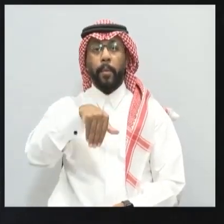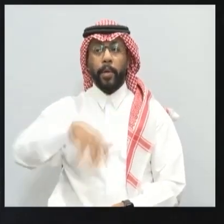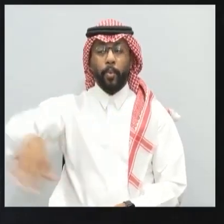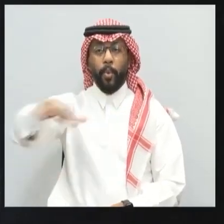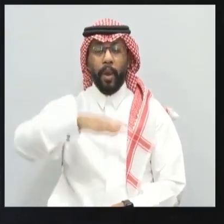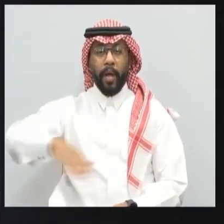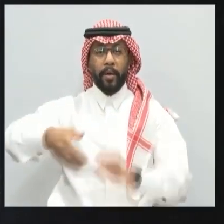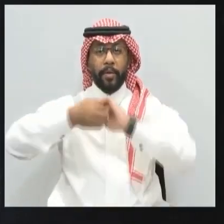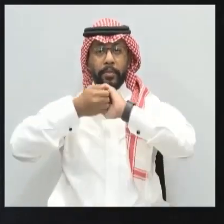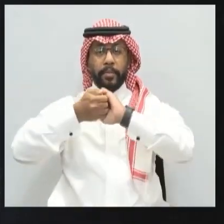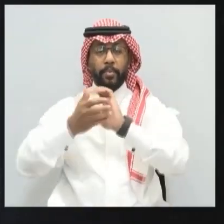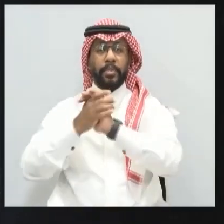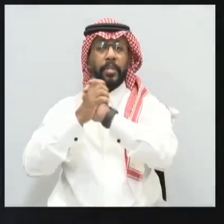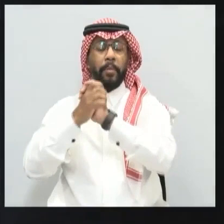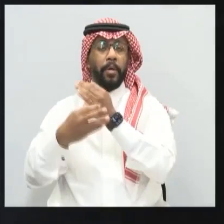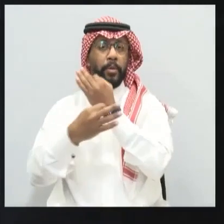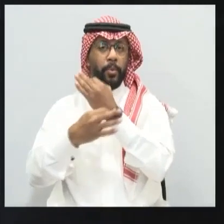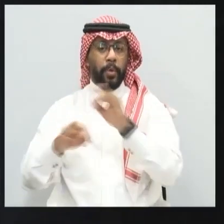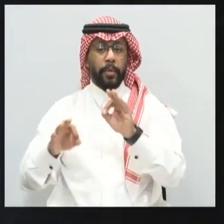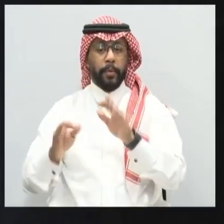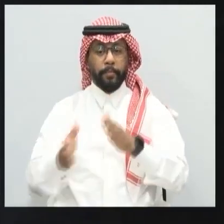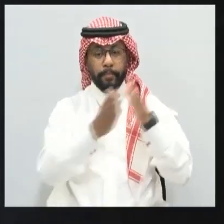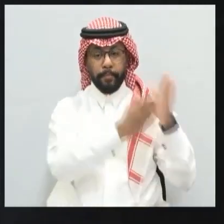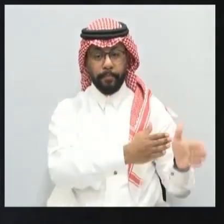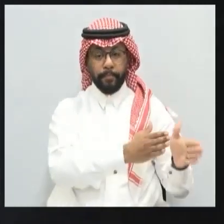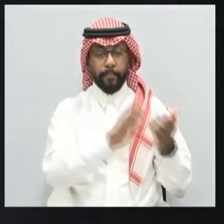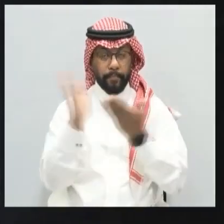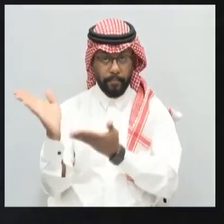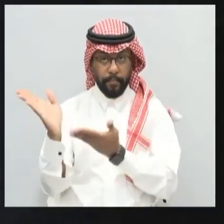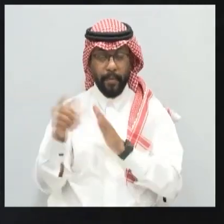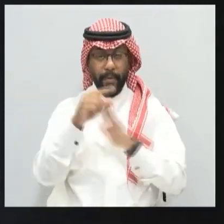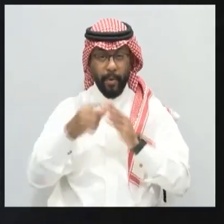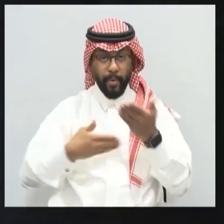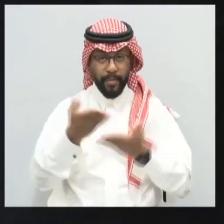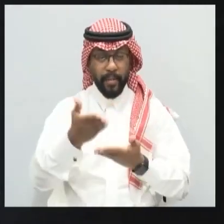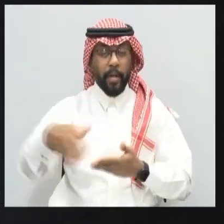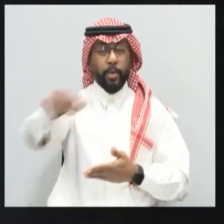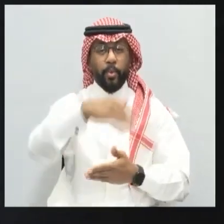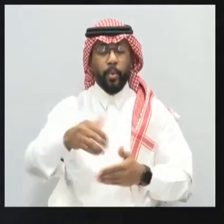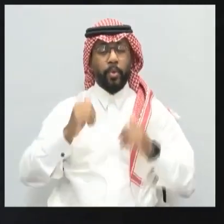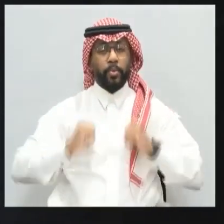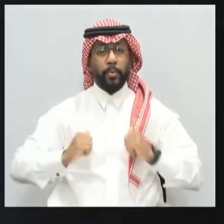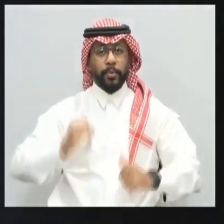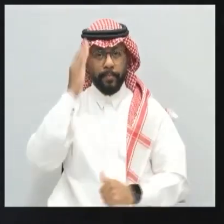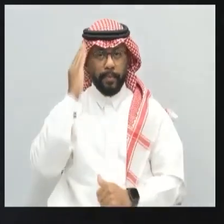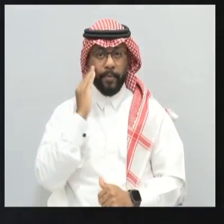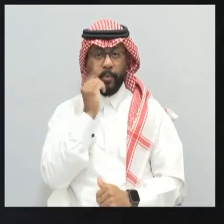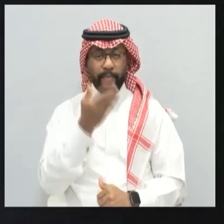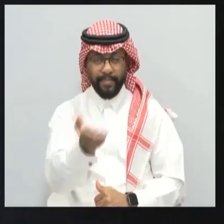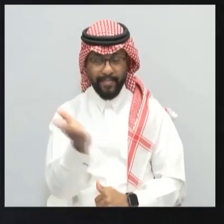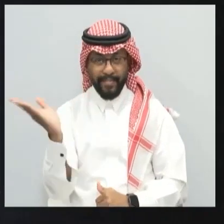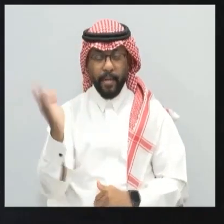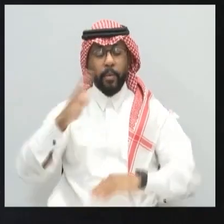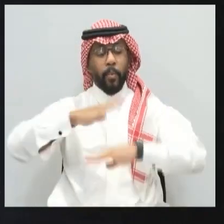محمد عليه وعلى اله افضل الصلاه وازكى السلام اما بعد اهلا وسهلا بكم اعزائي الطلاب والطالبات في درس جديد من